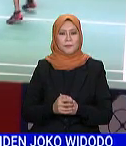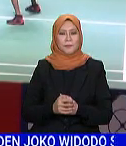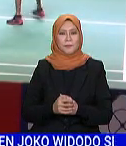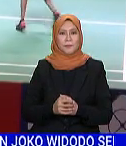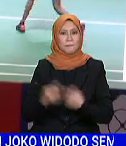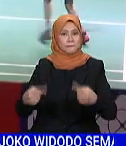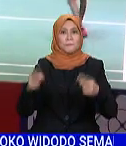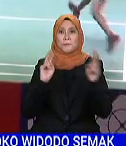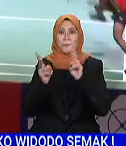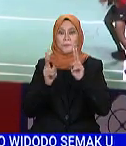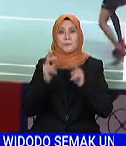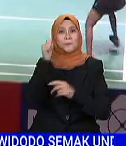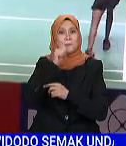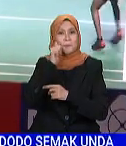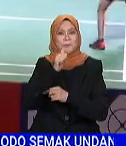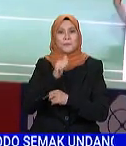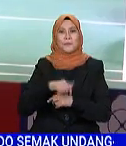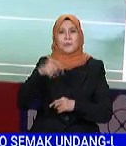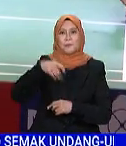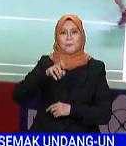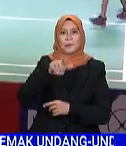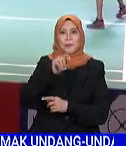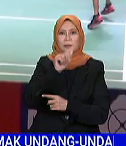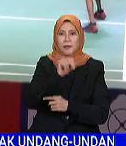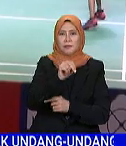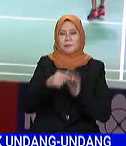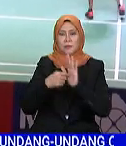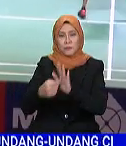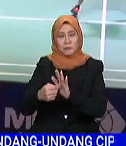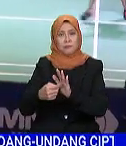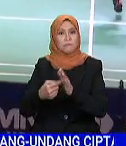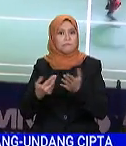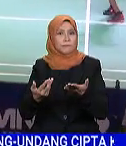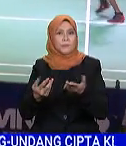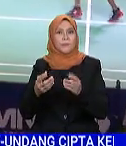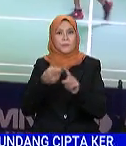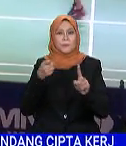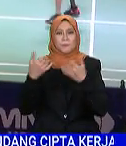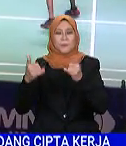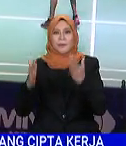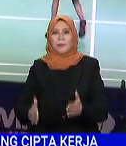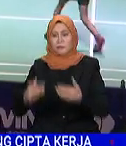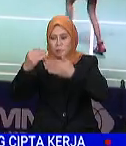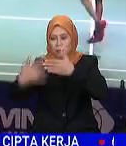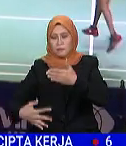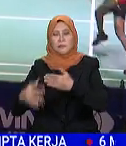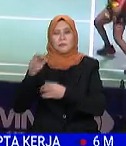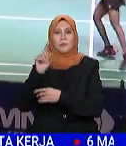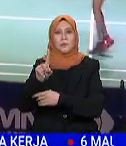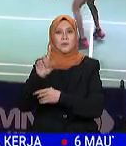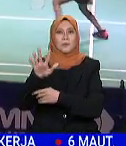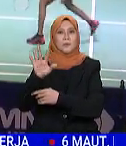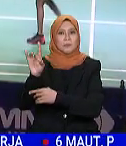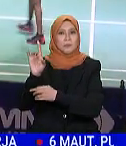Dalam aksi beregu wanita negara pula, pelitan Emtina ditunjuk jalan keluar oleh pemain ranking